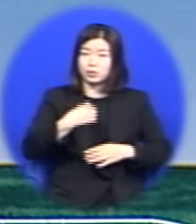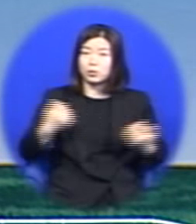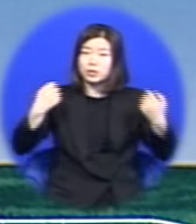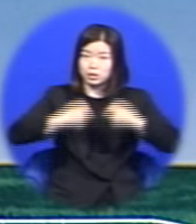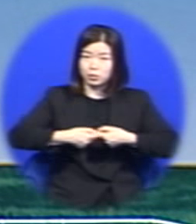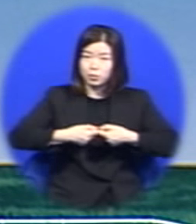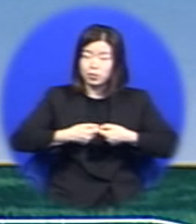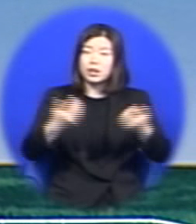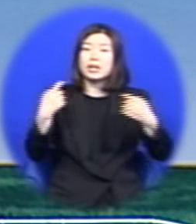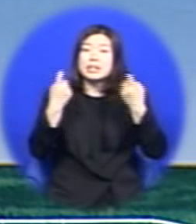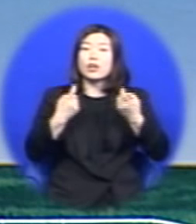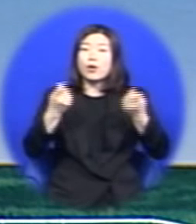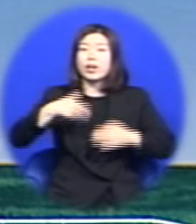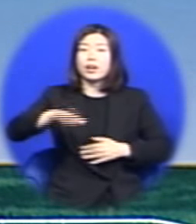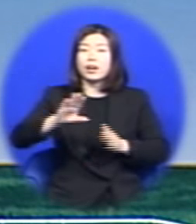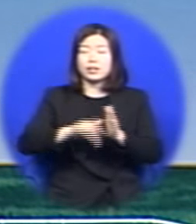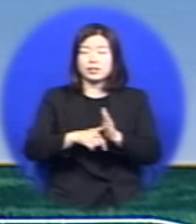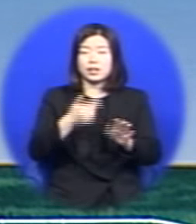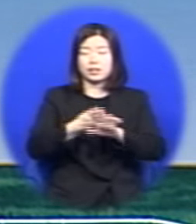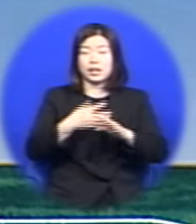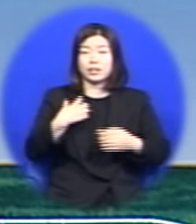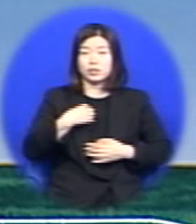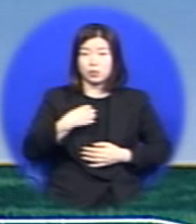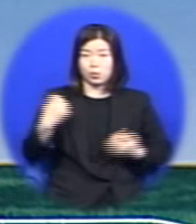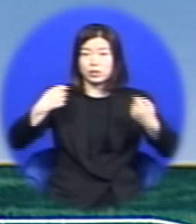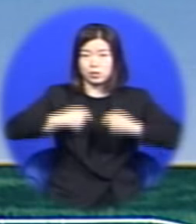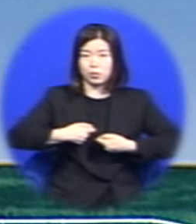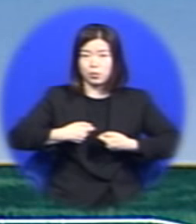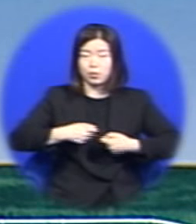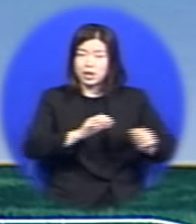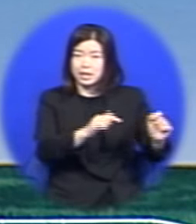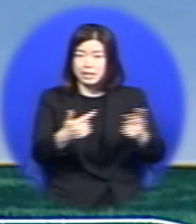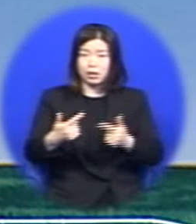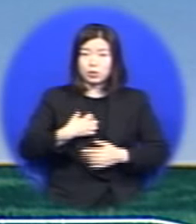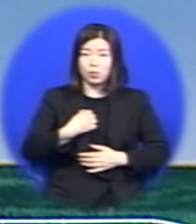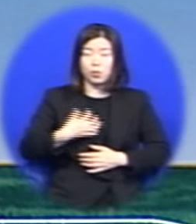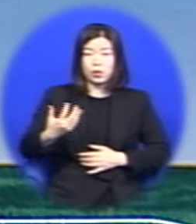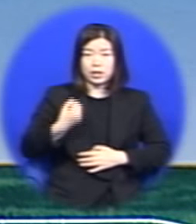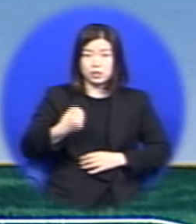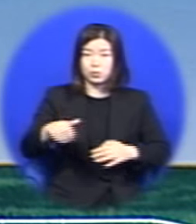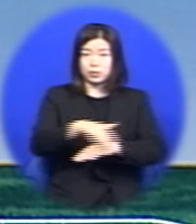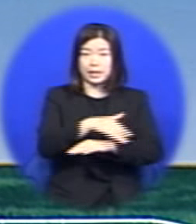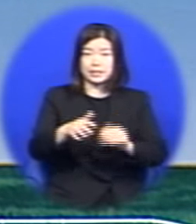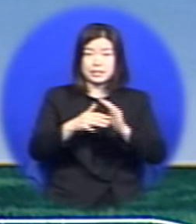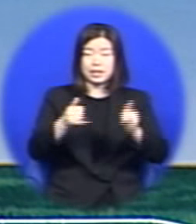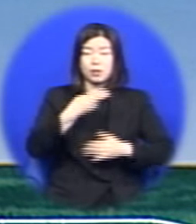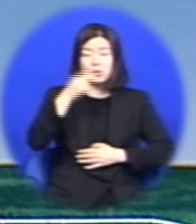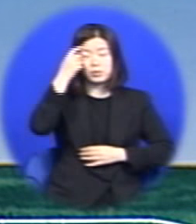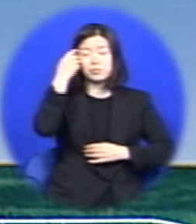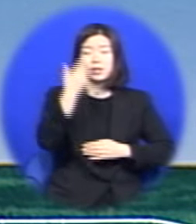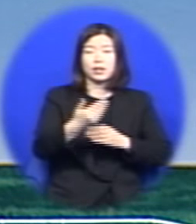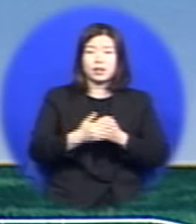갈아입고 지금 여러 벌 옷 가지고 다니는 분 없습니까?